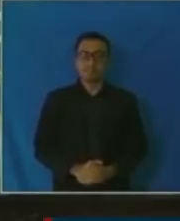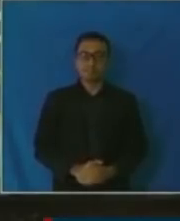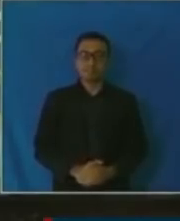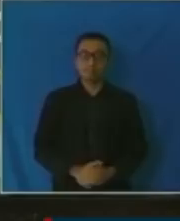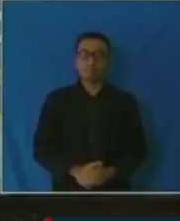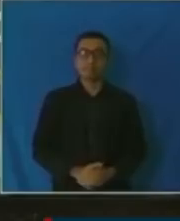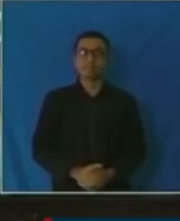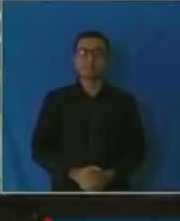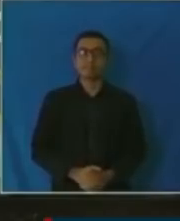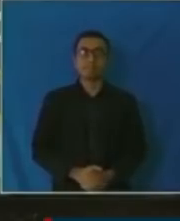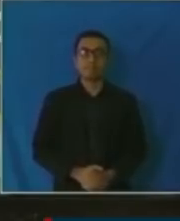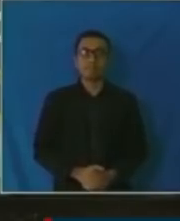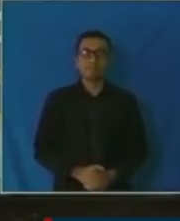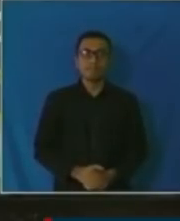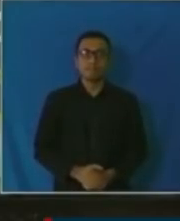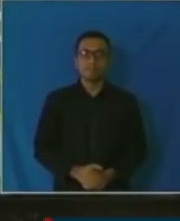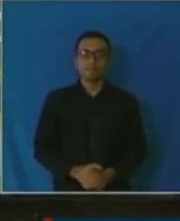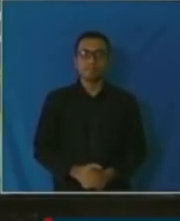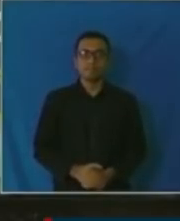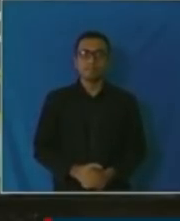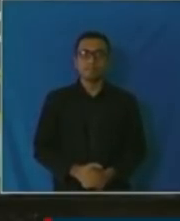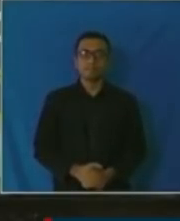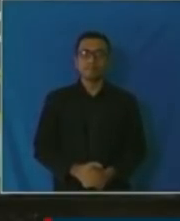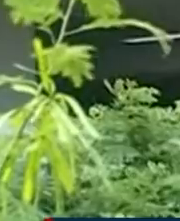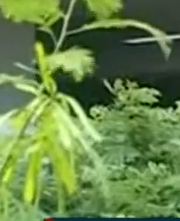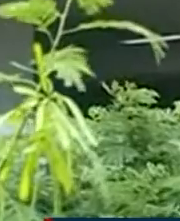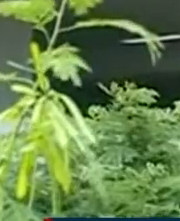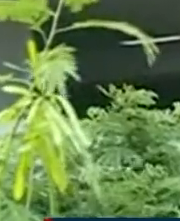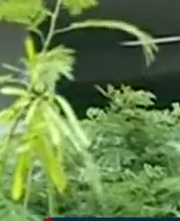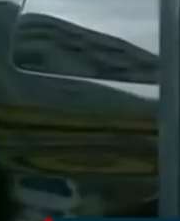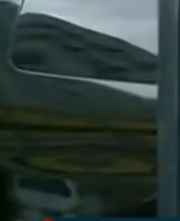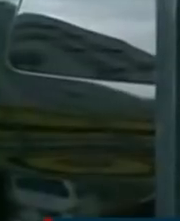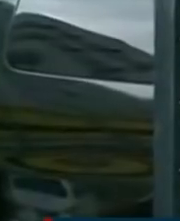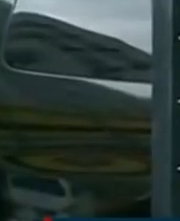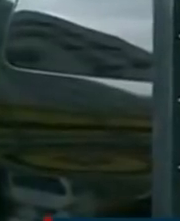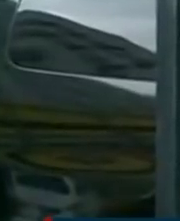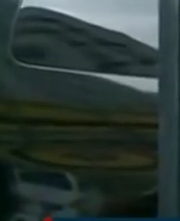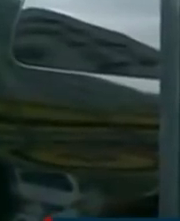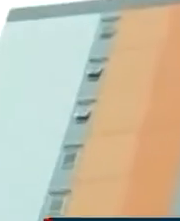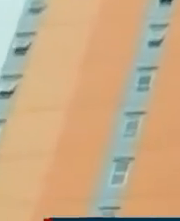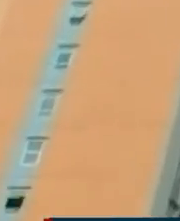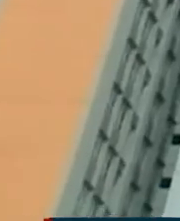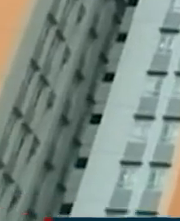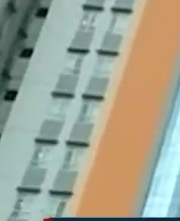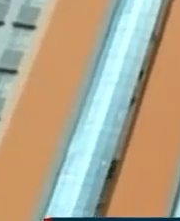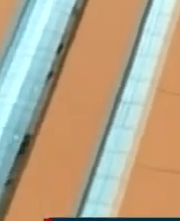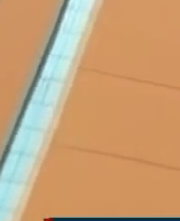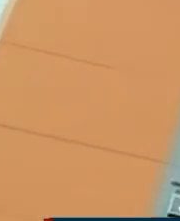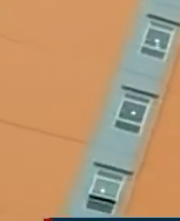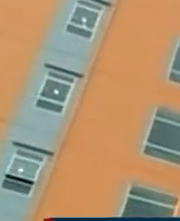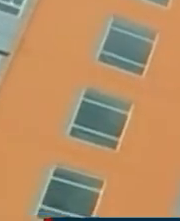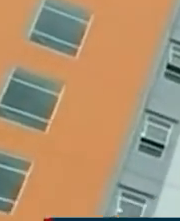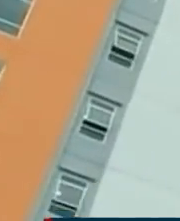Hai Pangdam Jaya saudara Mayjen TNI Eko margiyono menjelaskan pendirian Rumah Sakit darurat Corona di Wisma Atlet Kemayoran